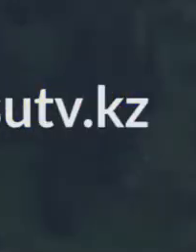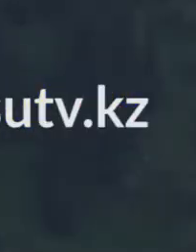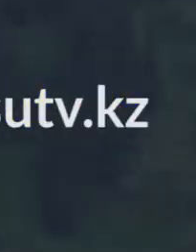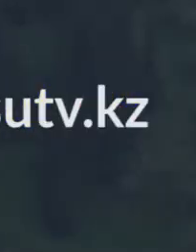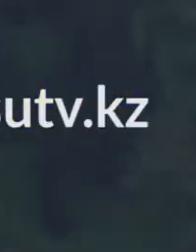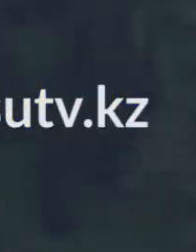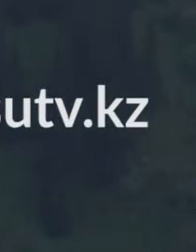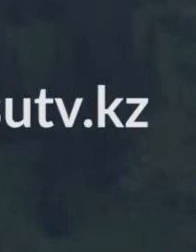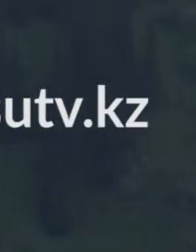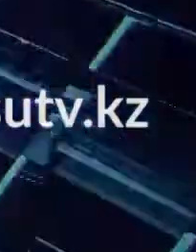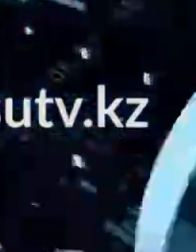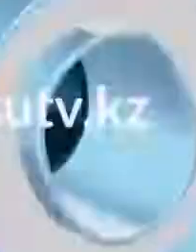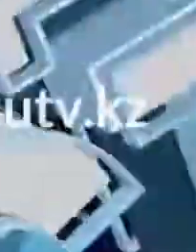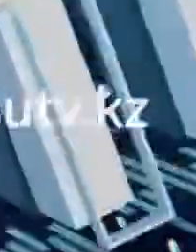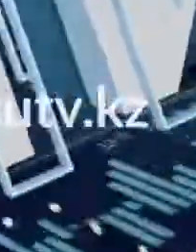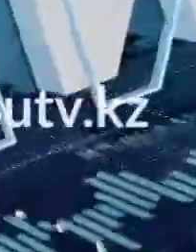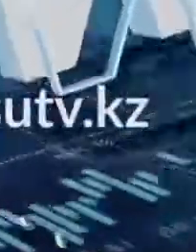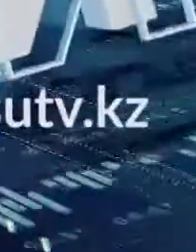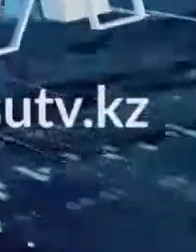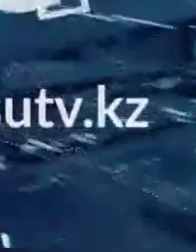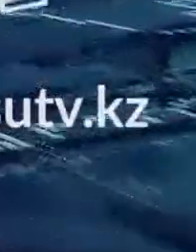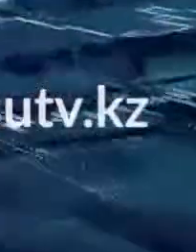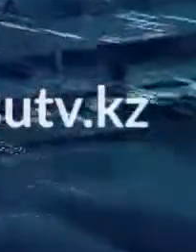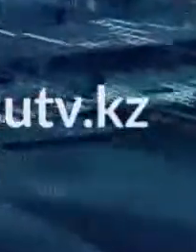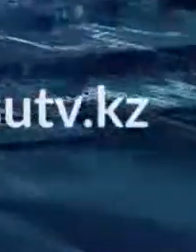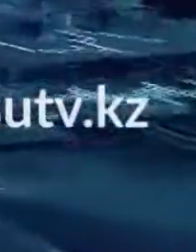Ержан Дюсен, телеканал ЖТСУ.